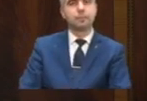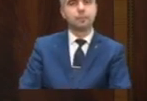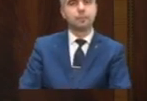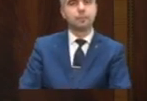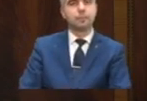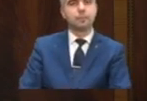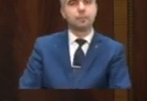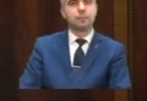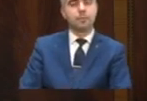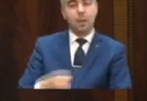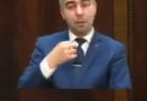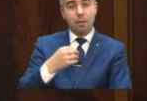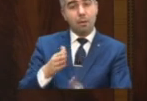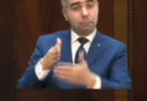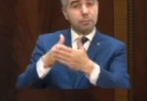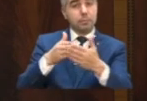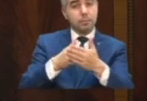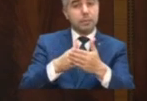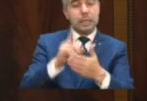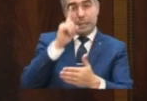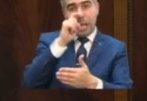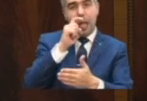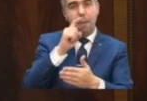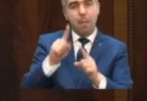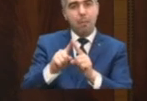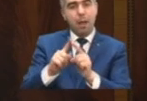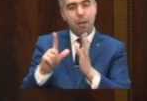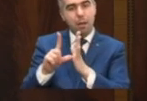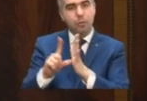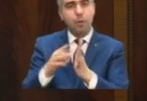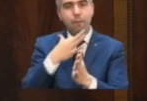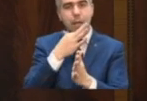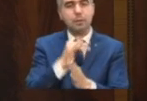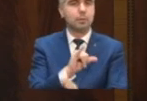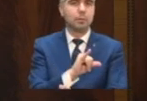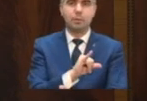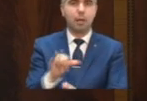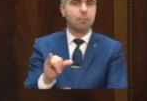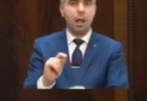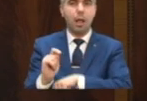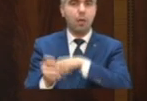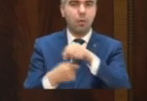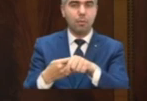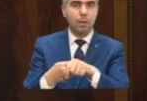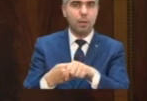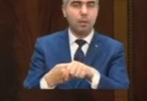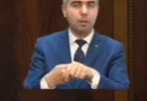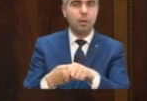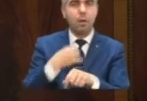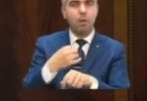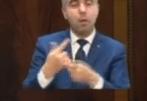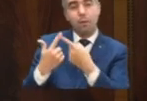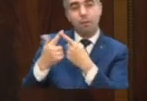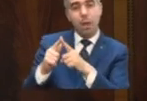إن الحديث عن التعقيدات التي تعرفها مساطر البناء في العالم القروي لا يمكن أن تنسينا متطلبات